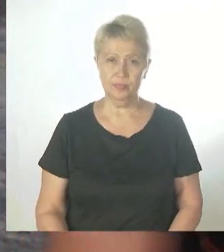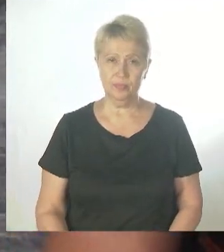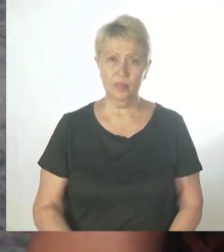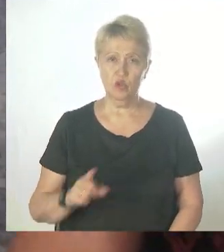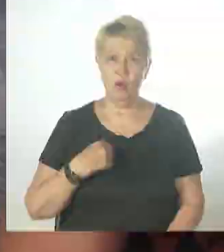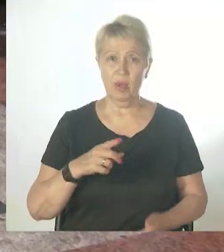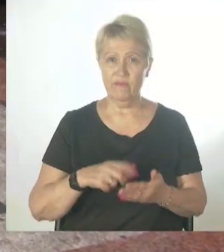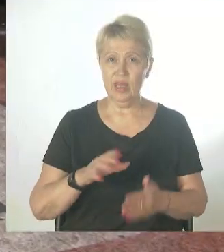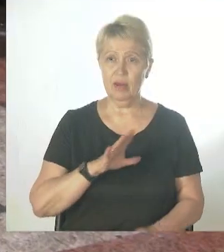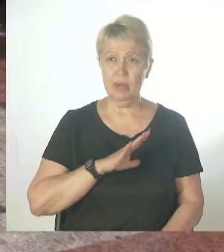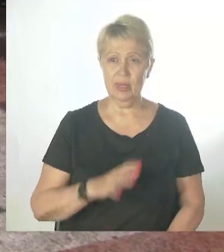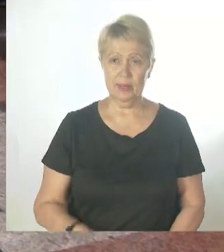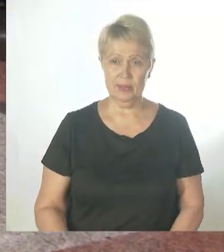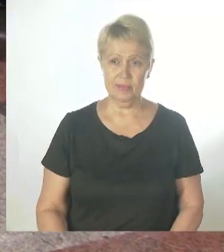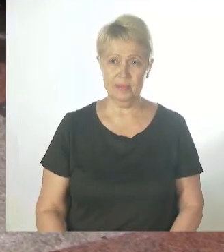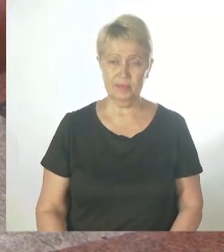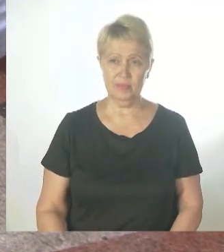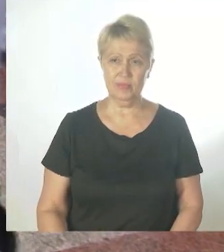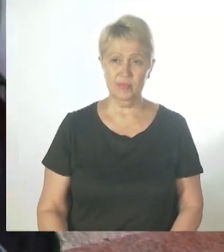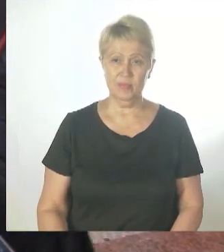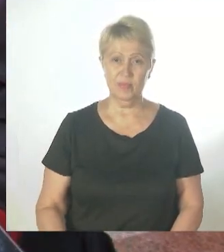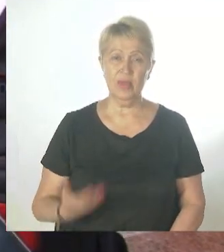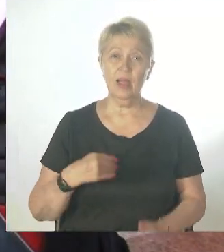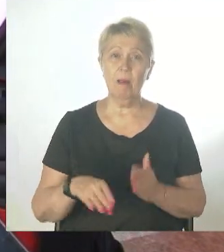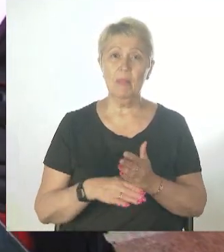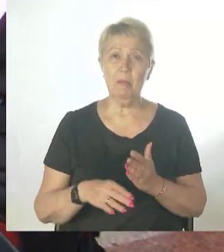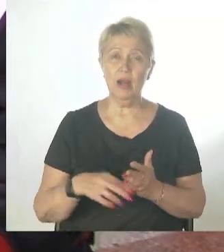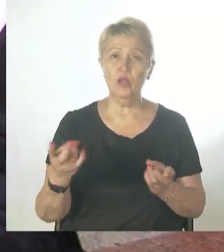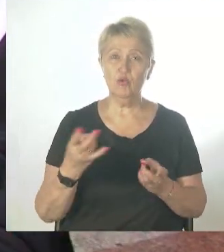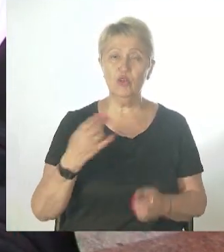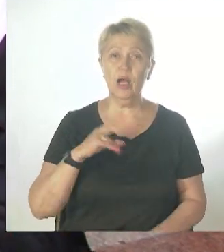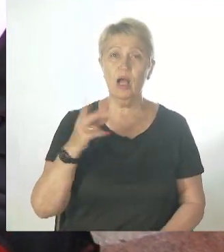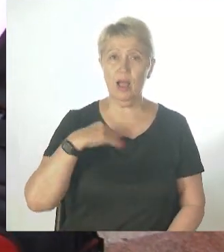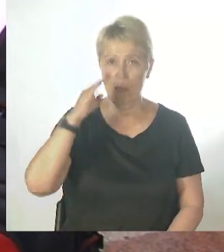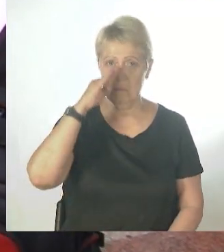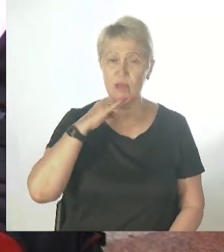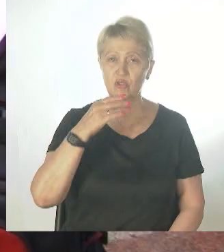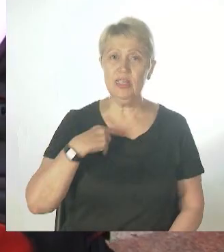вера была. Помогает, как батюшка сказал,